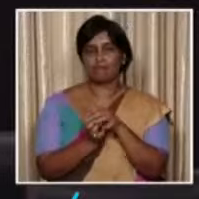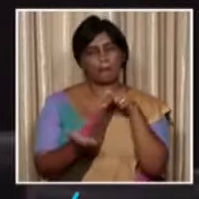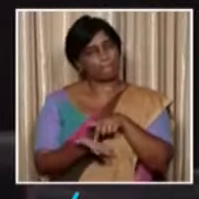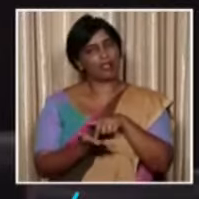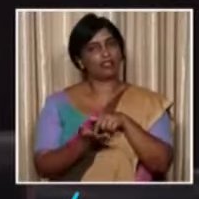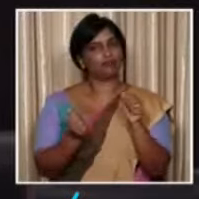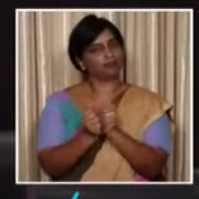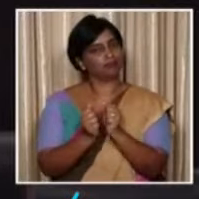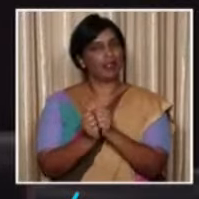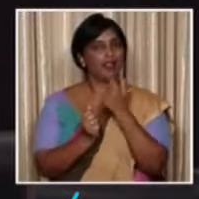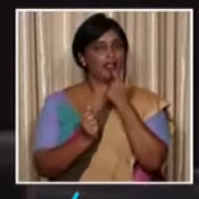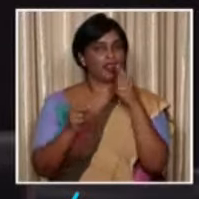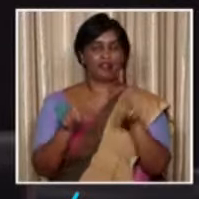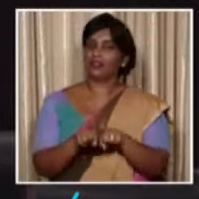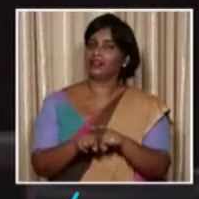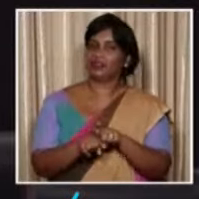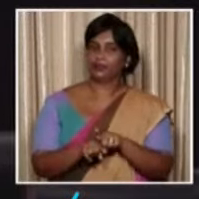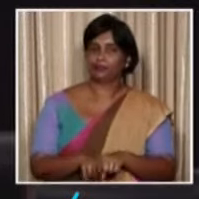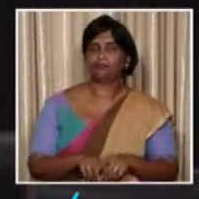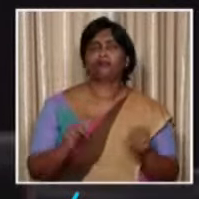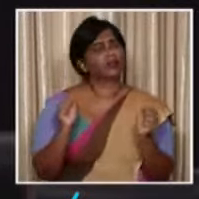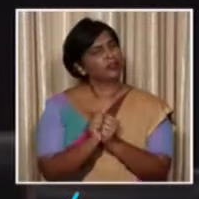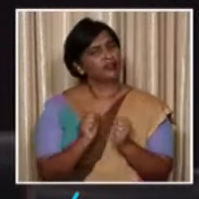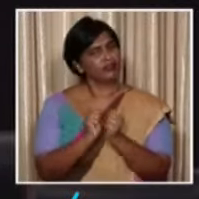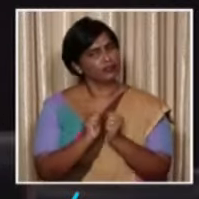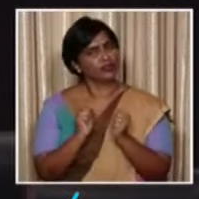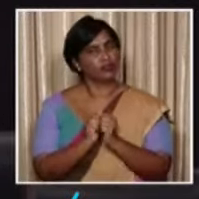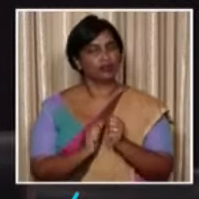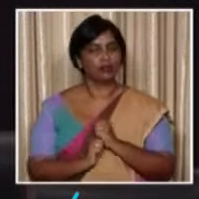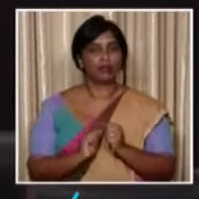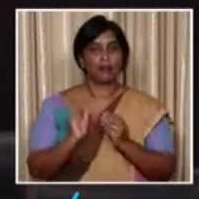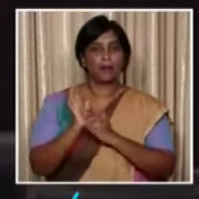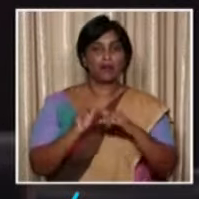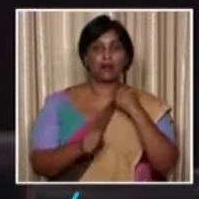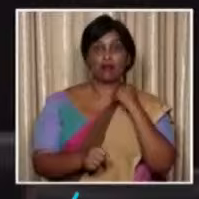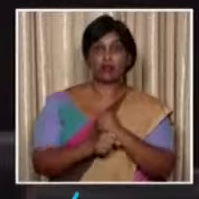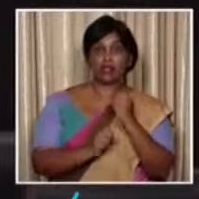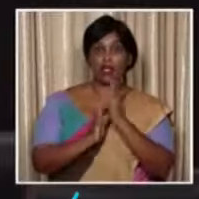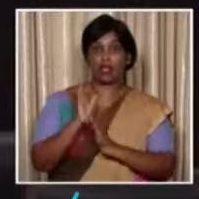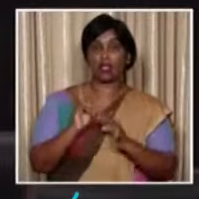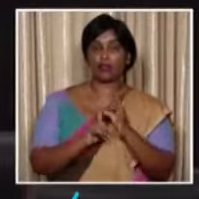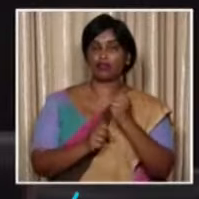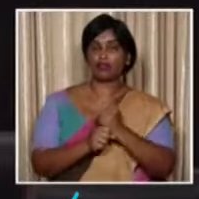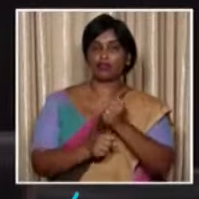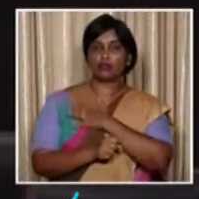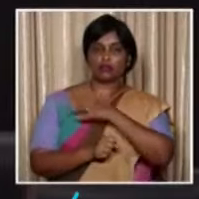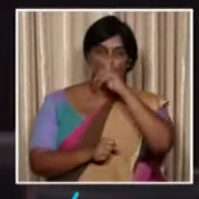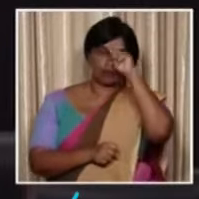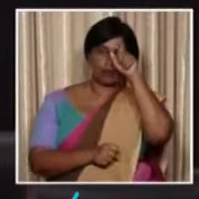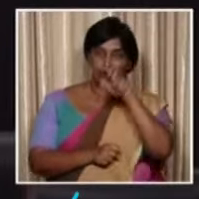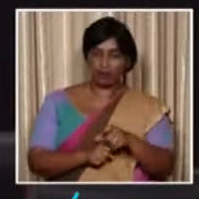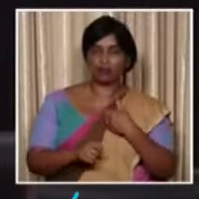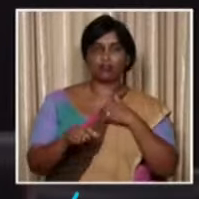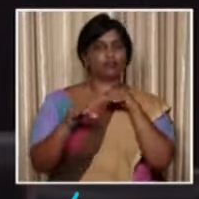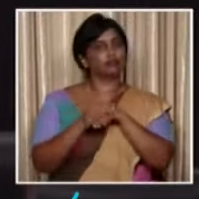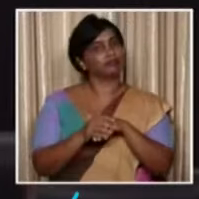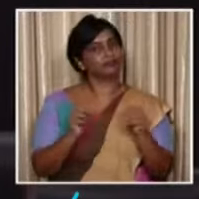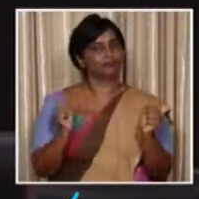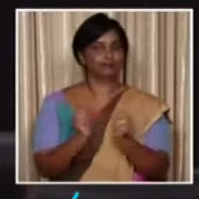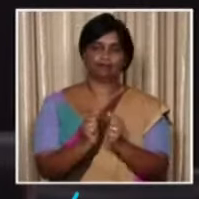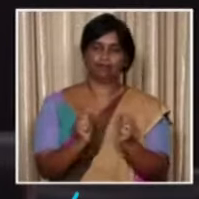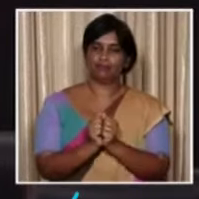කරා ඒ වැඩ කළා මම මහවැලි රාජ්‍ය අමාත්‍යවරයා විදියට ගෝඨාභය රාජපක්ෂ මහත්තුමාගේ යටතේ වැඩ කරා